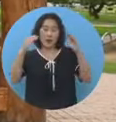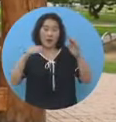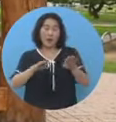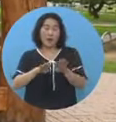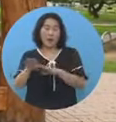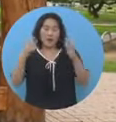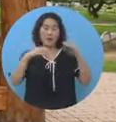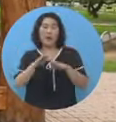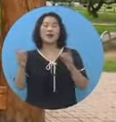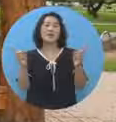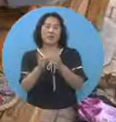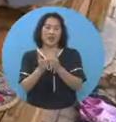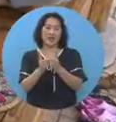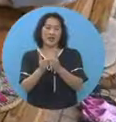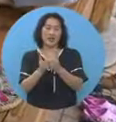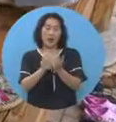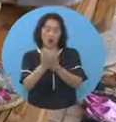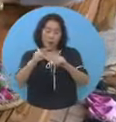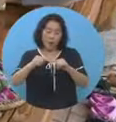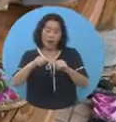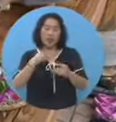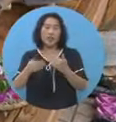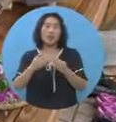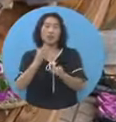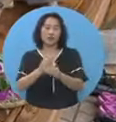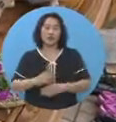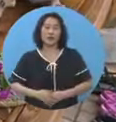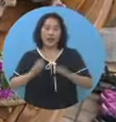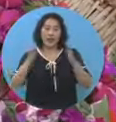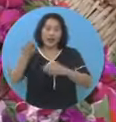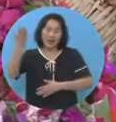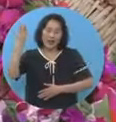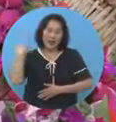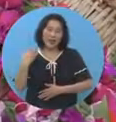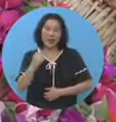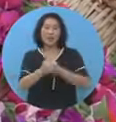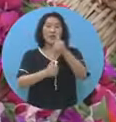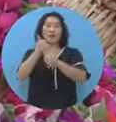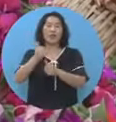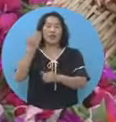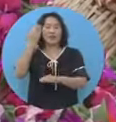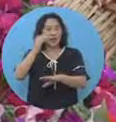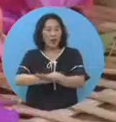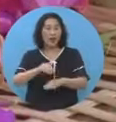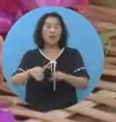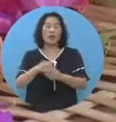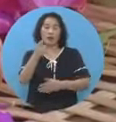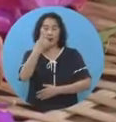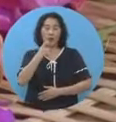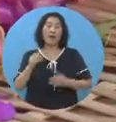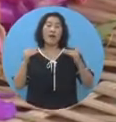전남농업박물관은 여름방학을 맞아 봉숭아 물들이기 체험을 하고 있습니다. 아이들은 옛 사람의 지혜와 문화를